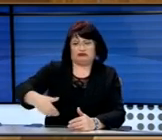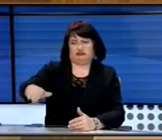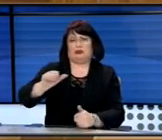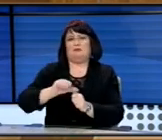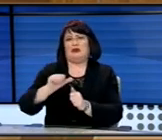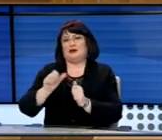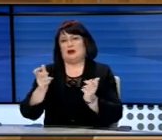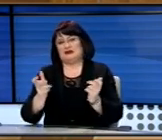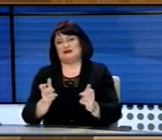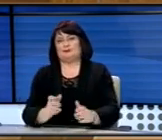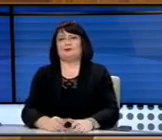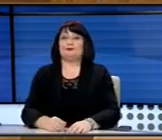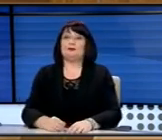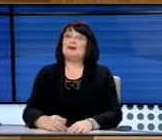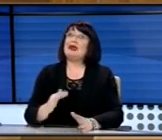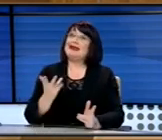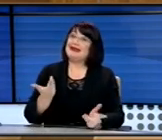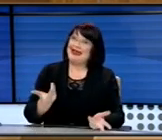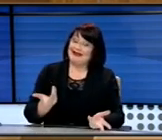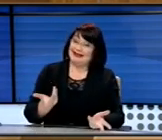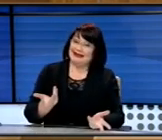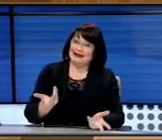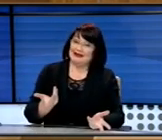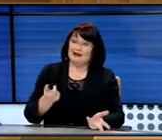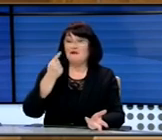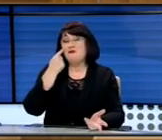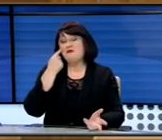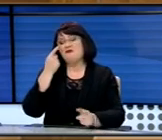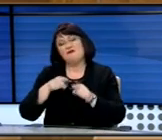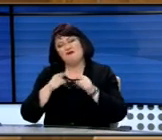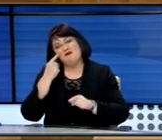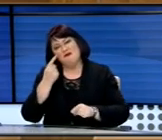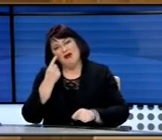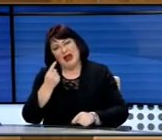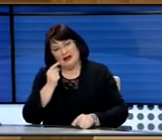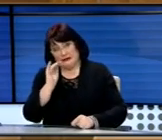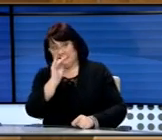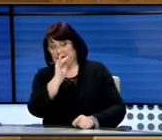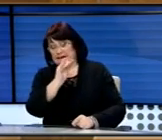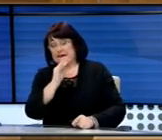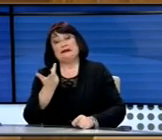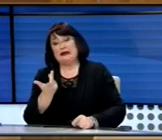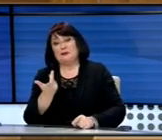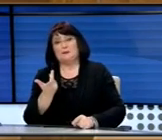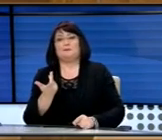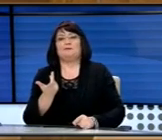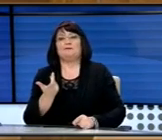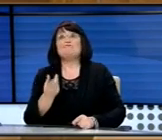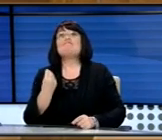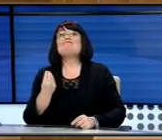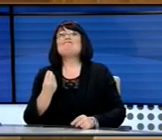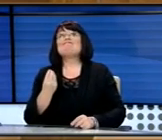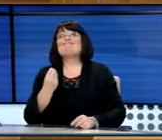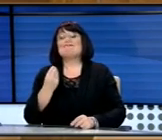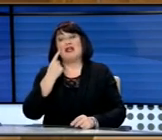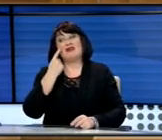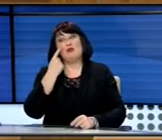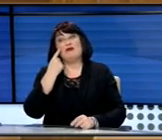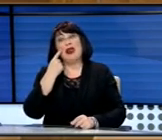μήνες. Γιατί τα διάφορα σινιάλα, κύριοι και κυρίες της κυβέρνησης, δεν είναι καθόλου καλά.